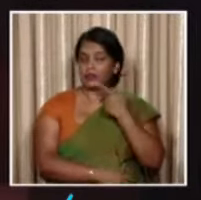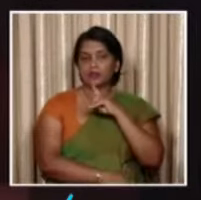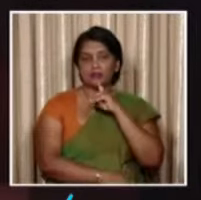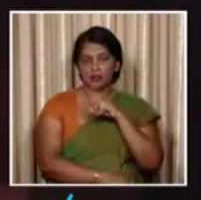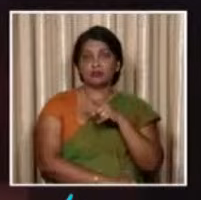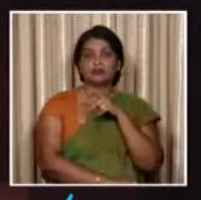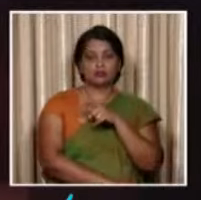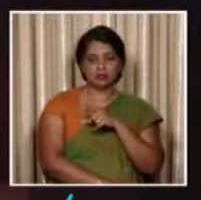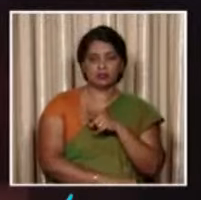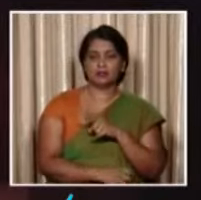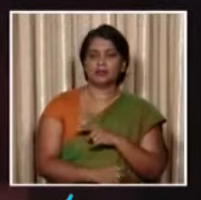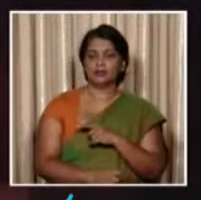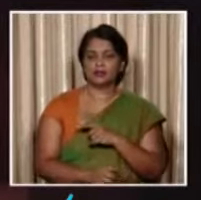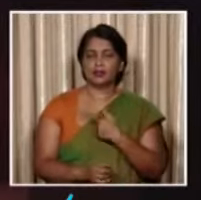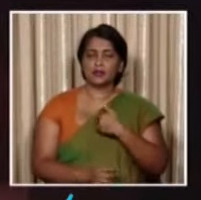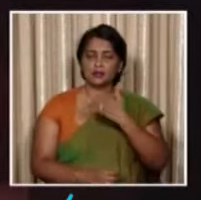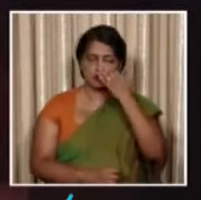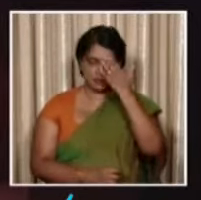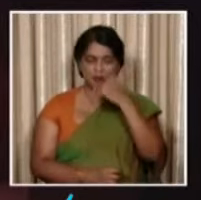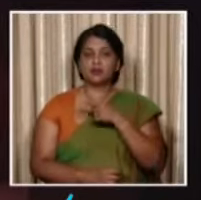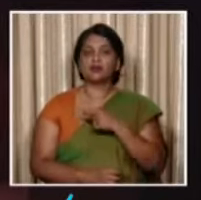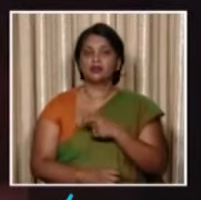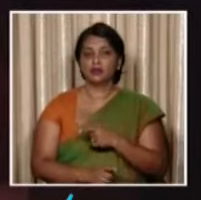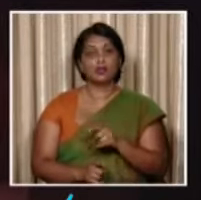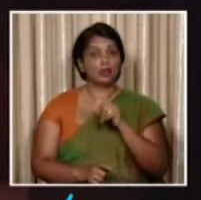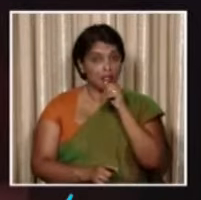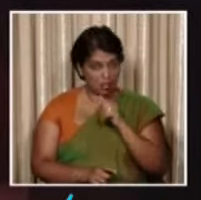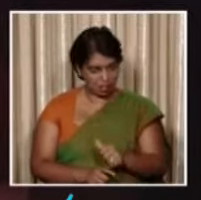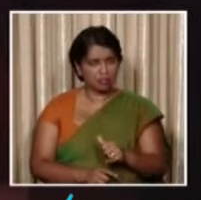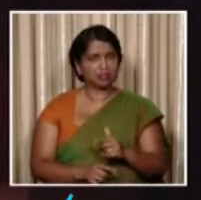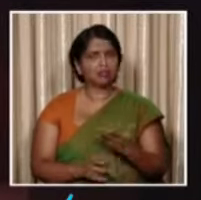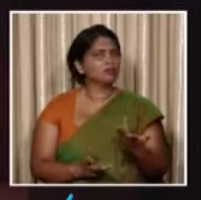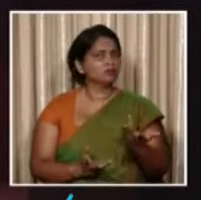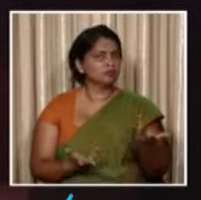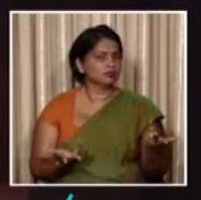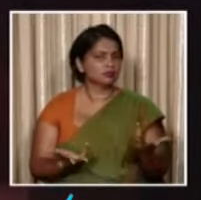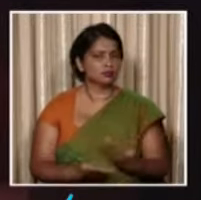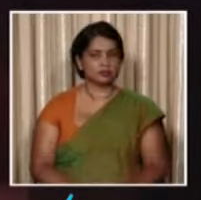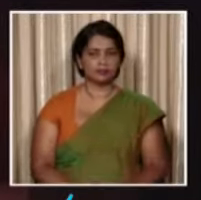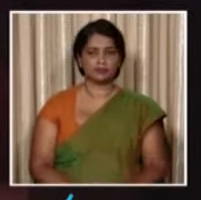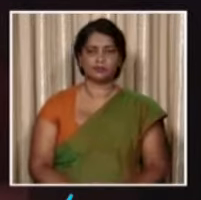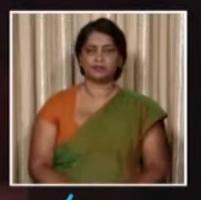කැමති ඔබතුමාගෙන් කරුණා කරලා මේ කතන්දරේ සත්‍යයක් තියෙනවද නැද්ද?